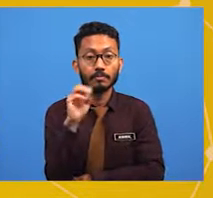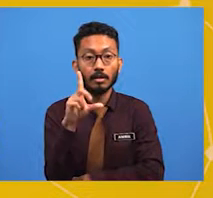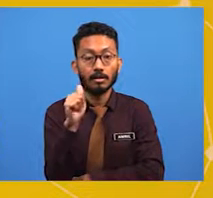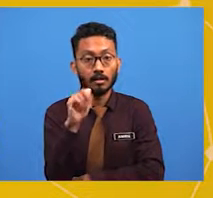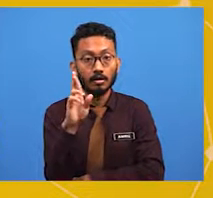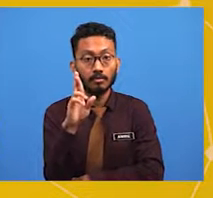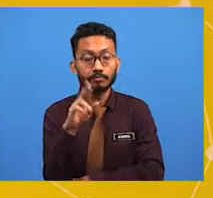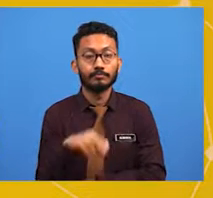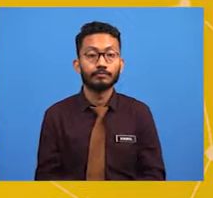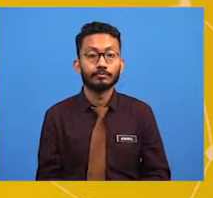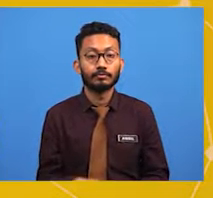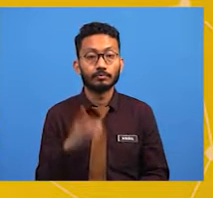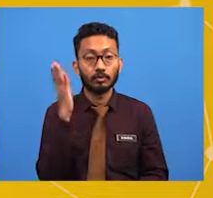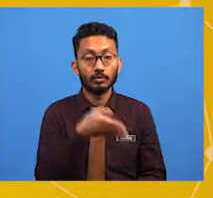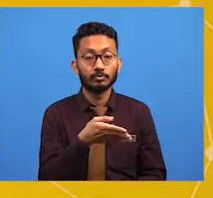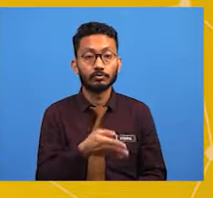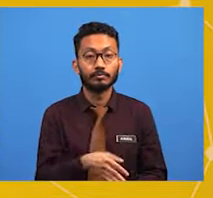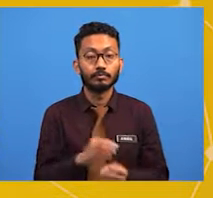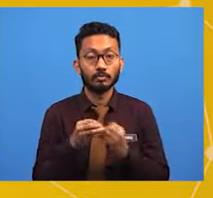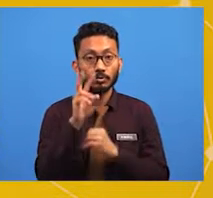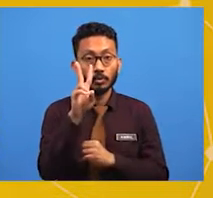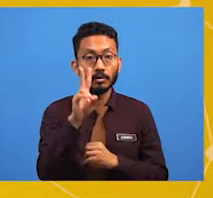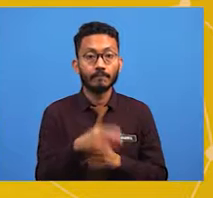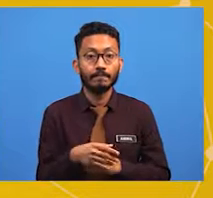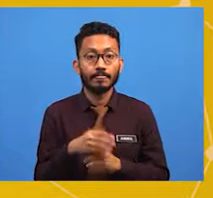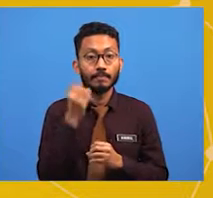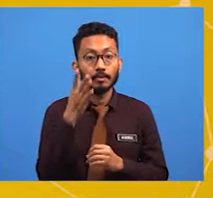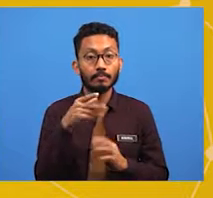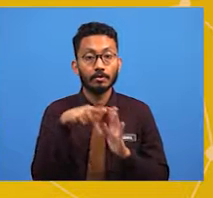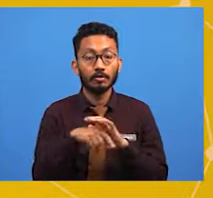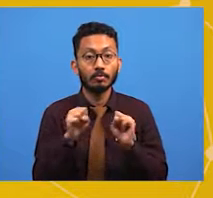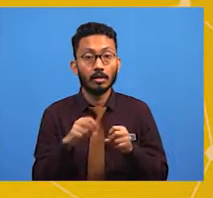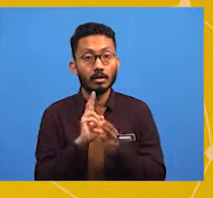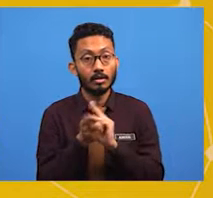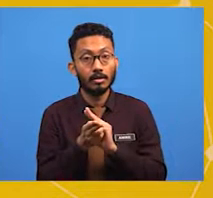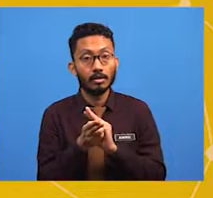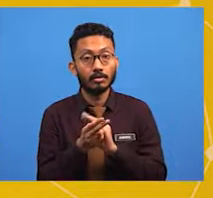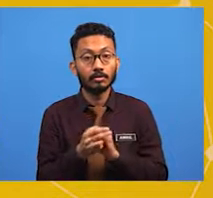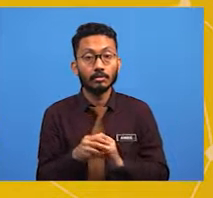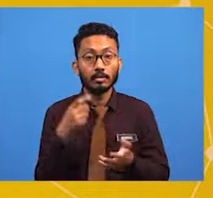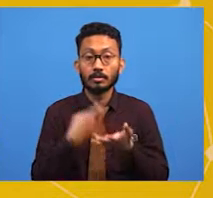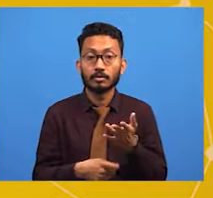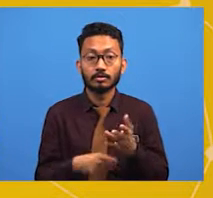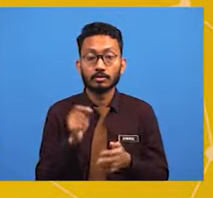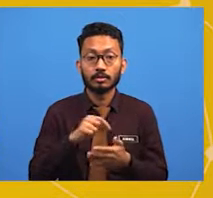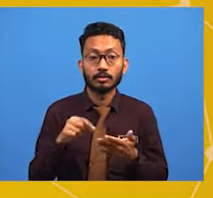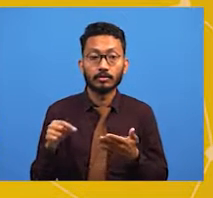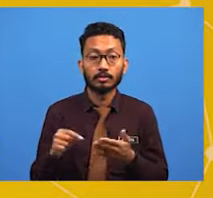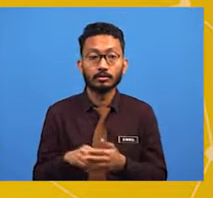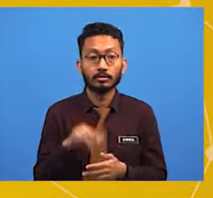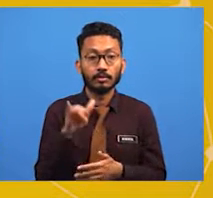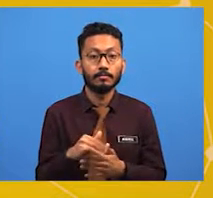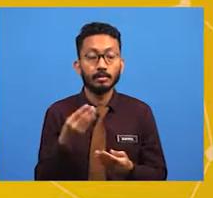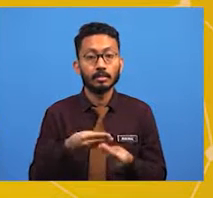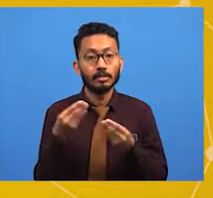diskaun. Kedua, mengisytiharkan pemboleh ubah iaitu harga set alat